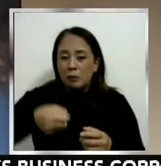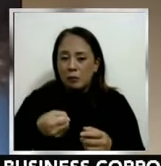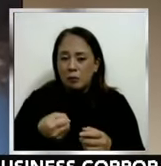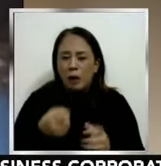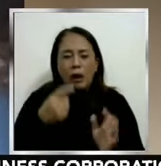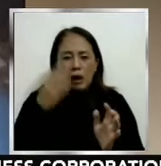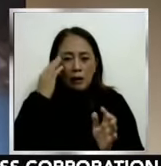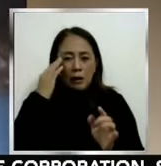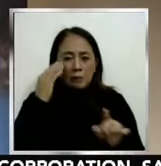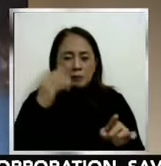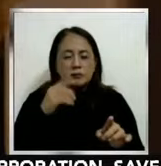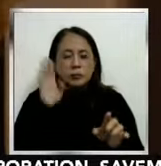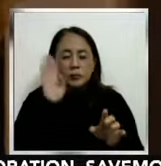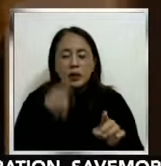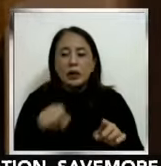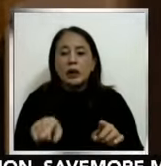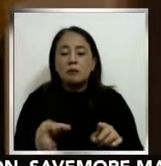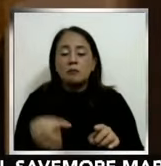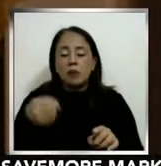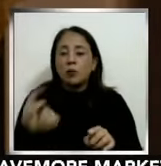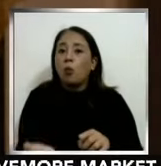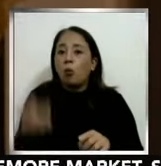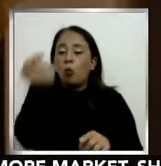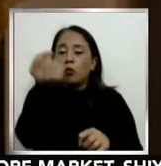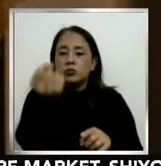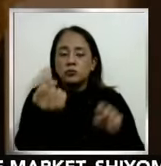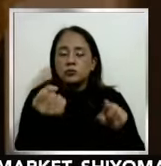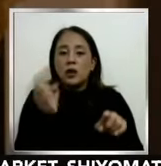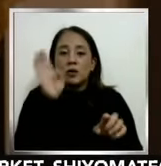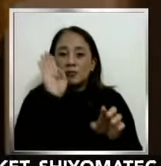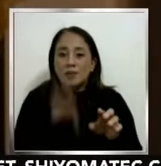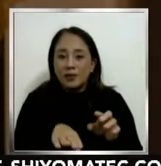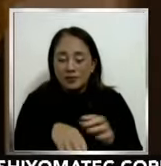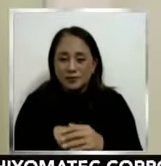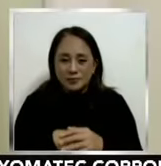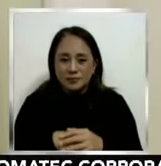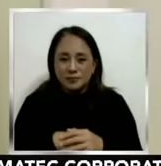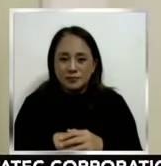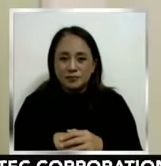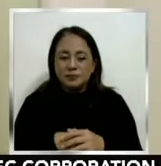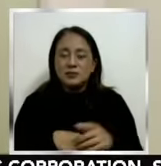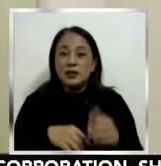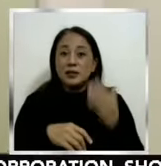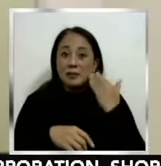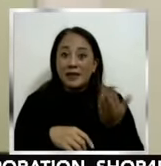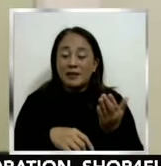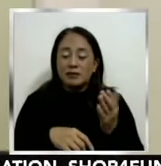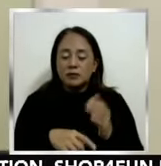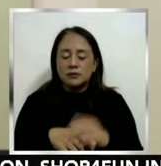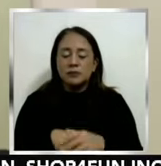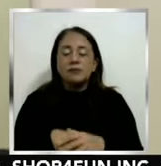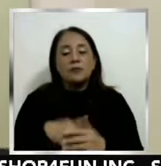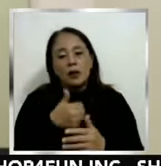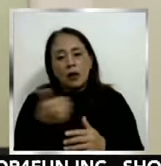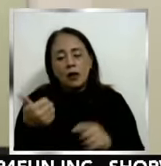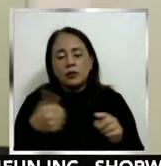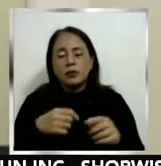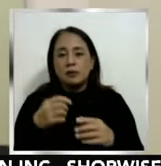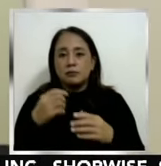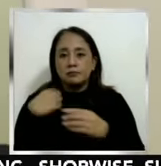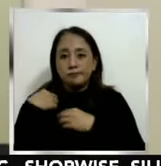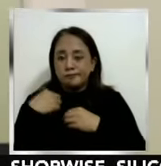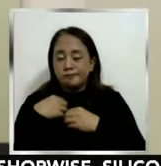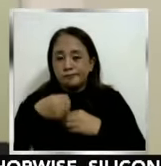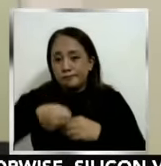kapatid na bag ng kanyang kapatid, yung namatay. Maliban sa sling bag ng biktima, hindi